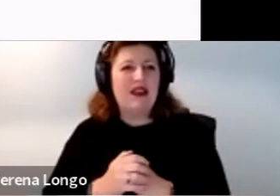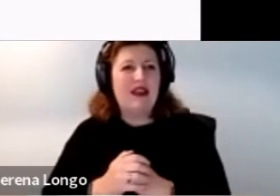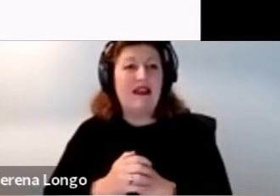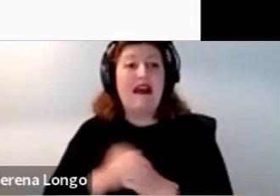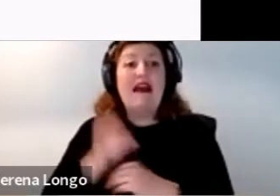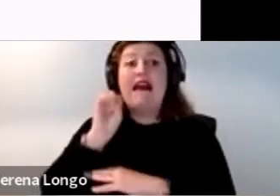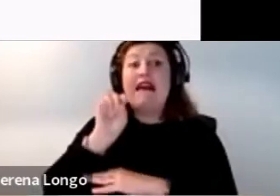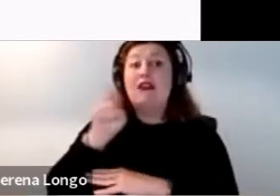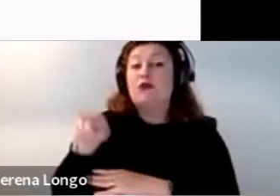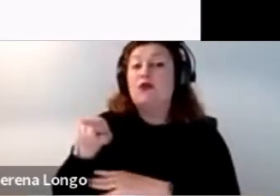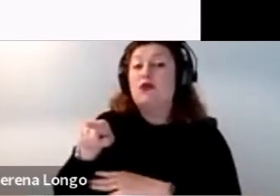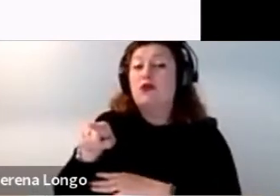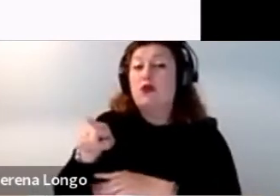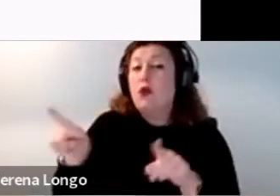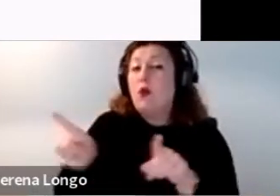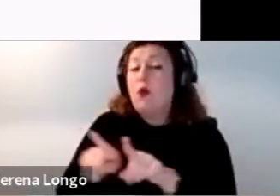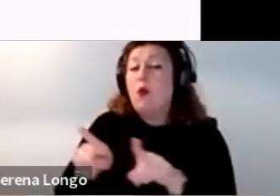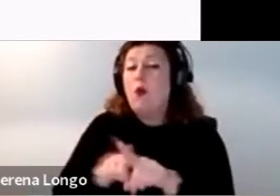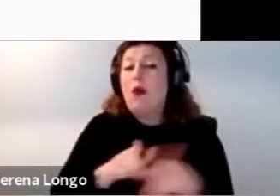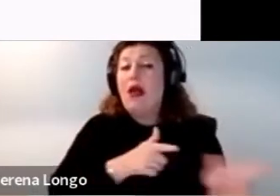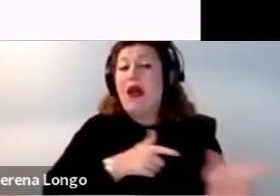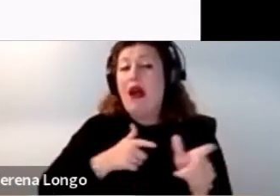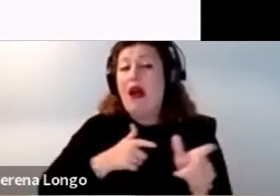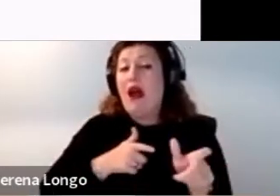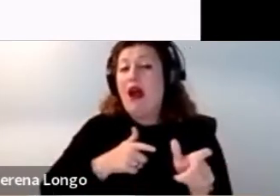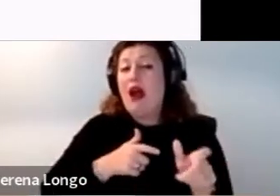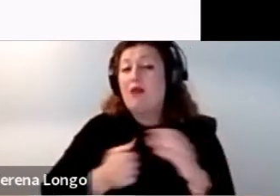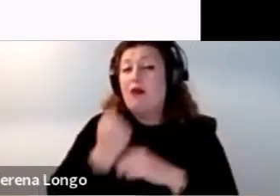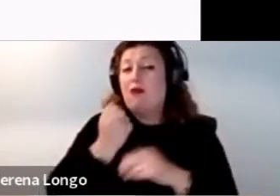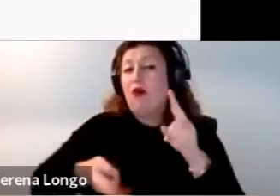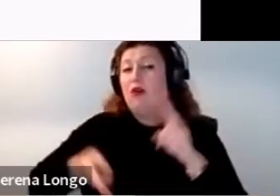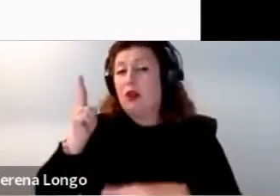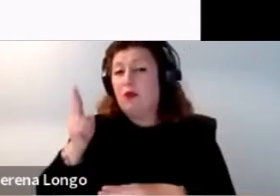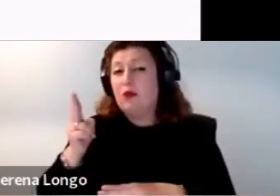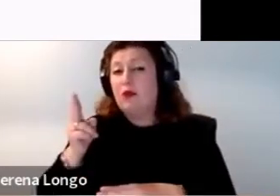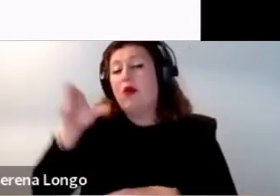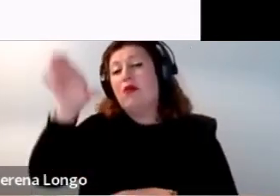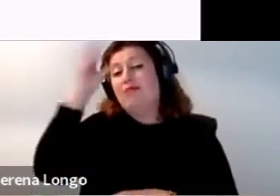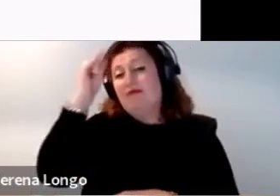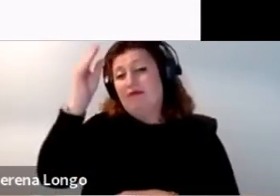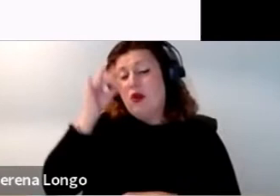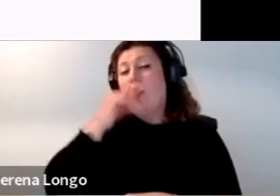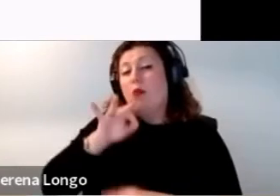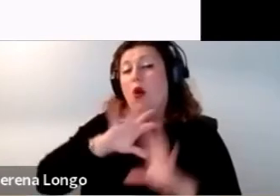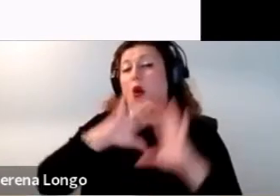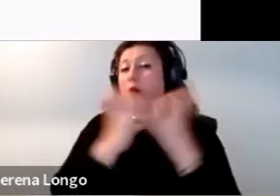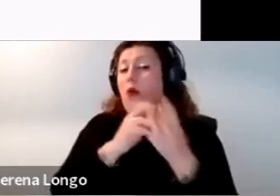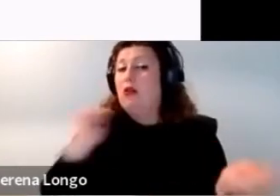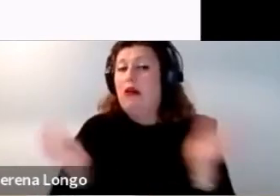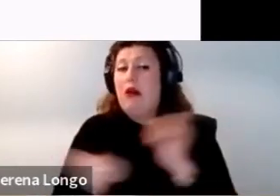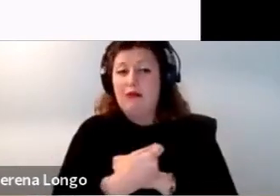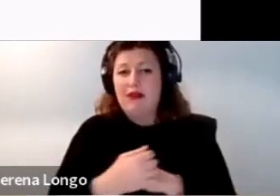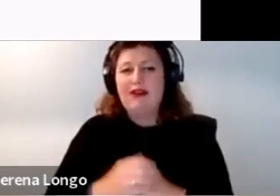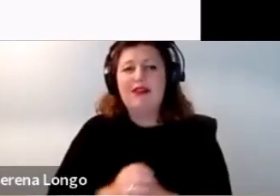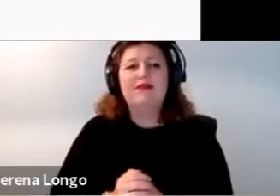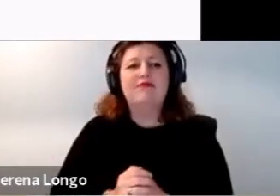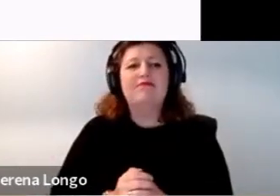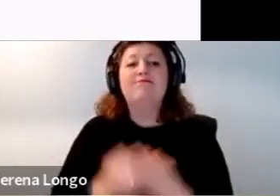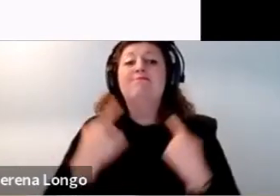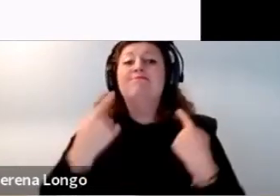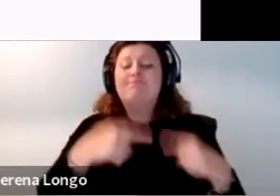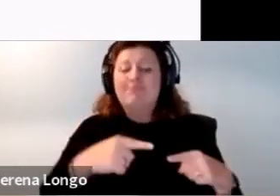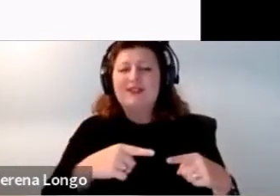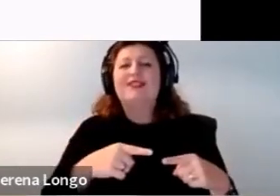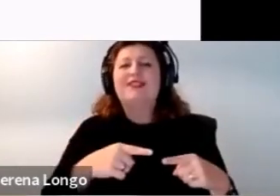potente che puoi utilizzare per cambiare il mondo. È un'arma pacifica, civile di cui hanno diritto anche